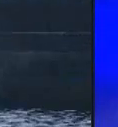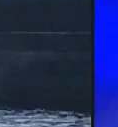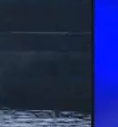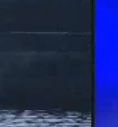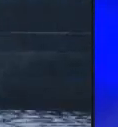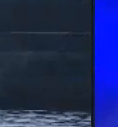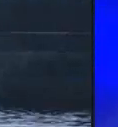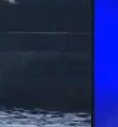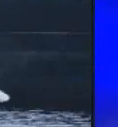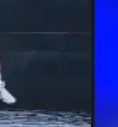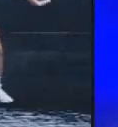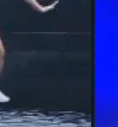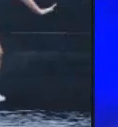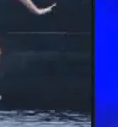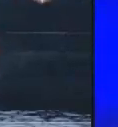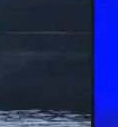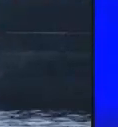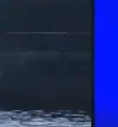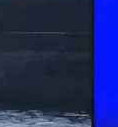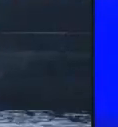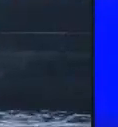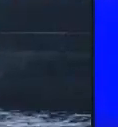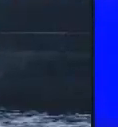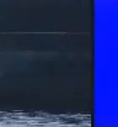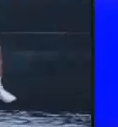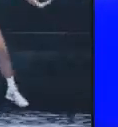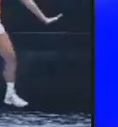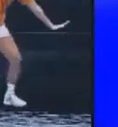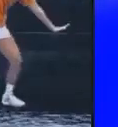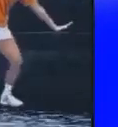側頭とツイストです。左に